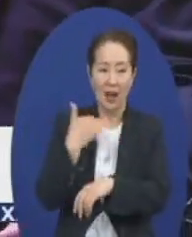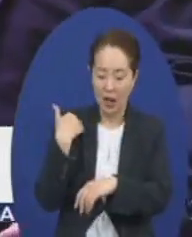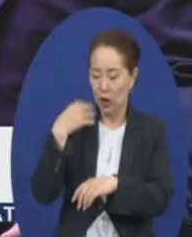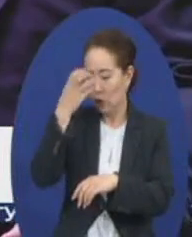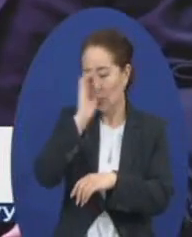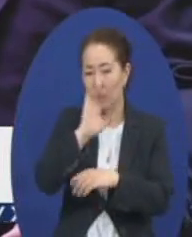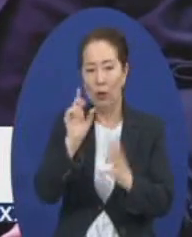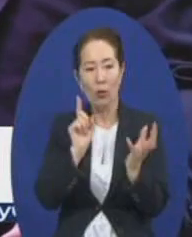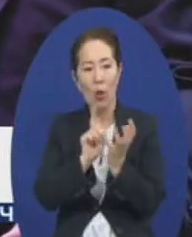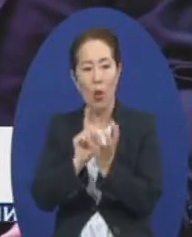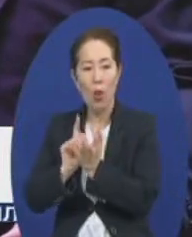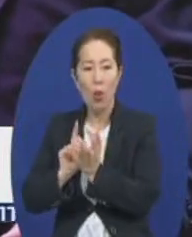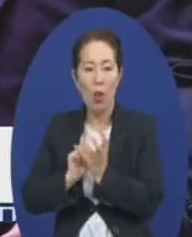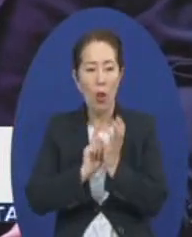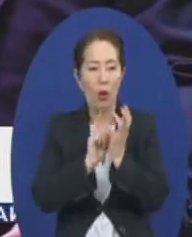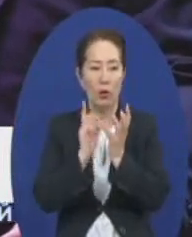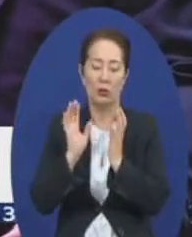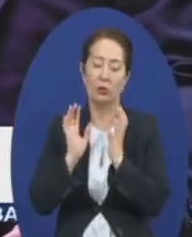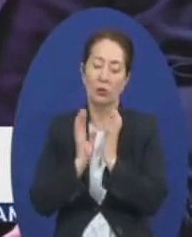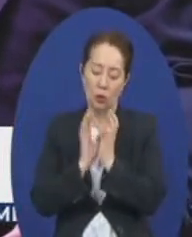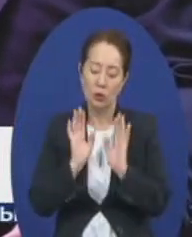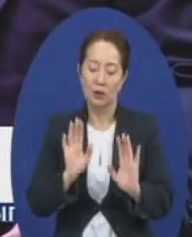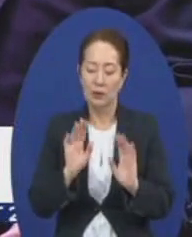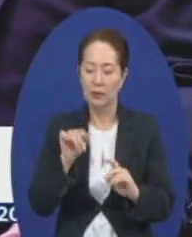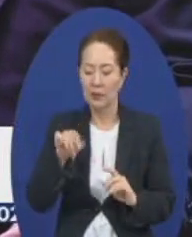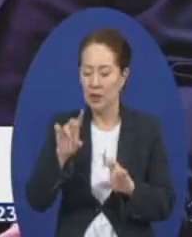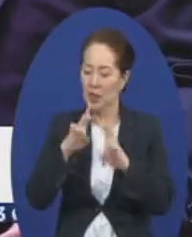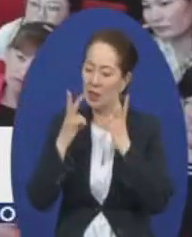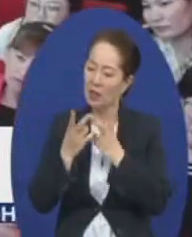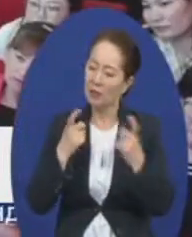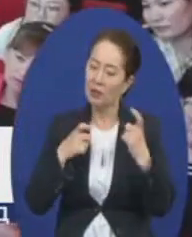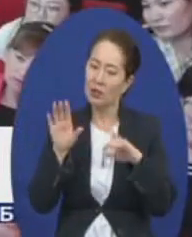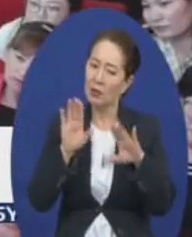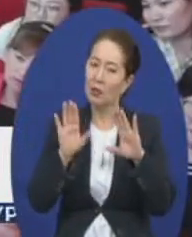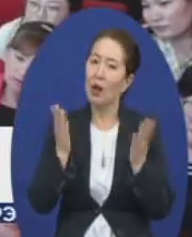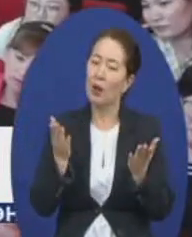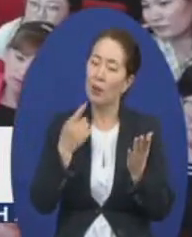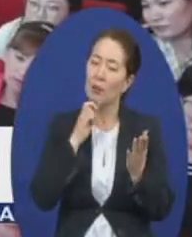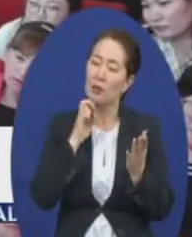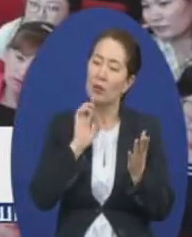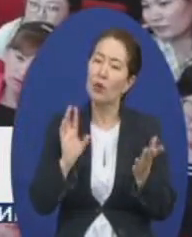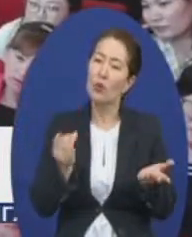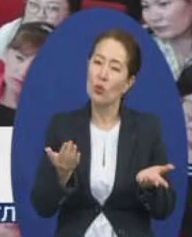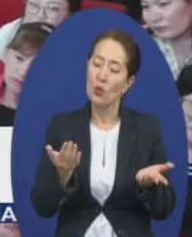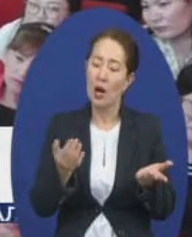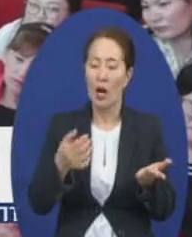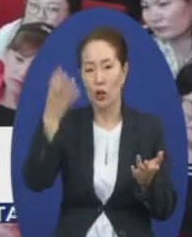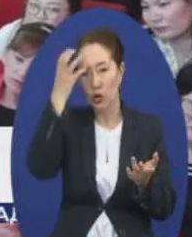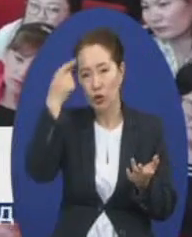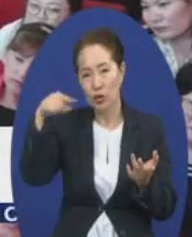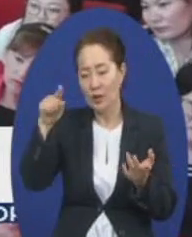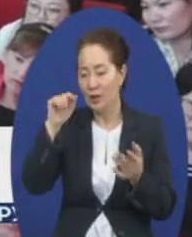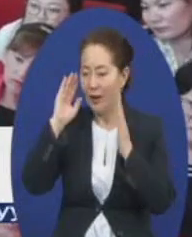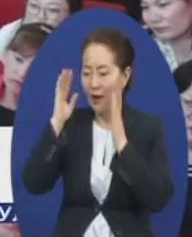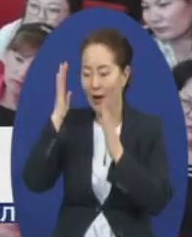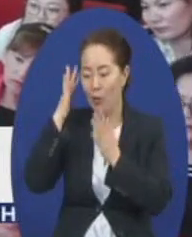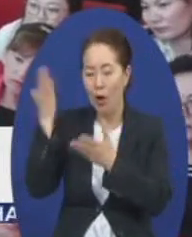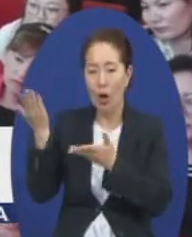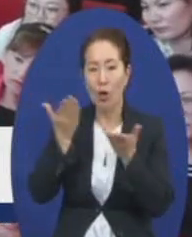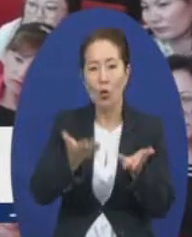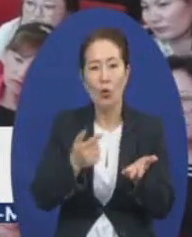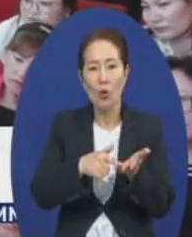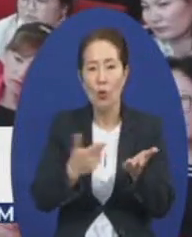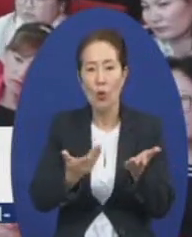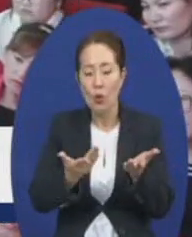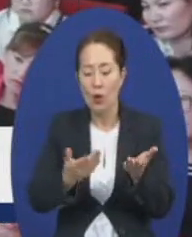дарга болон төрийн албан агчтай уулзсан юм а. Улс орны нийгмийн эдийн засгийн өнөөгийн нөхцөл байдал, тулгарч байгаа хүндрэл бэрхшээл, төр засгаас авч хэрэгжүүлж